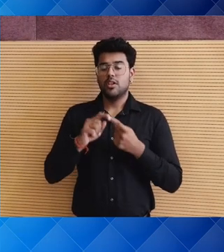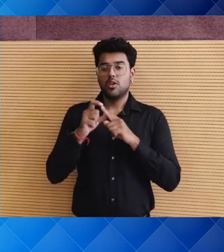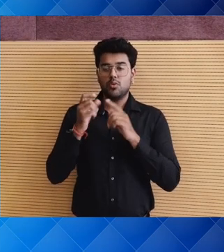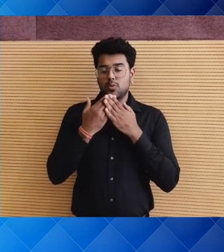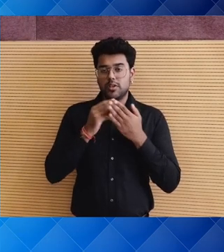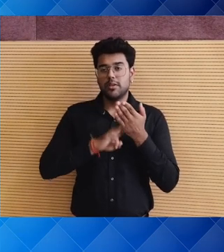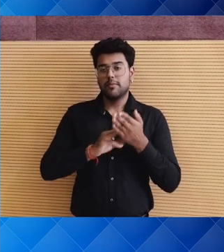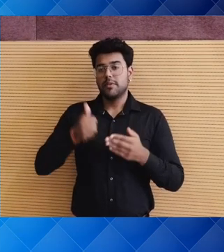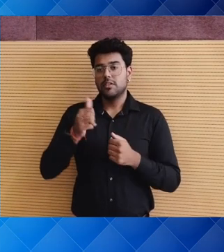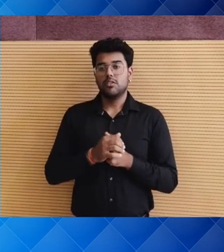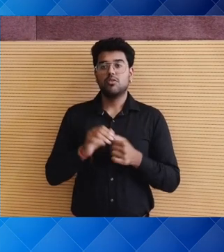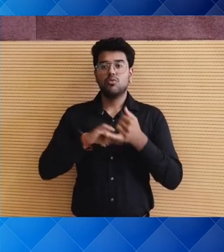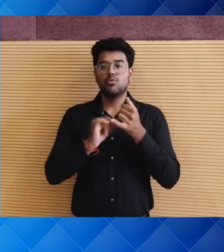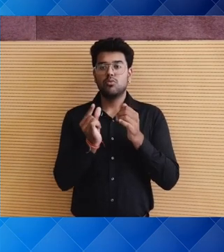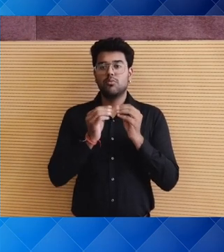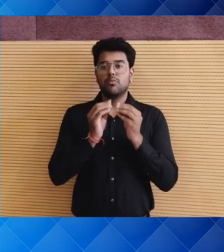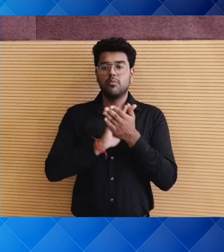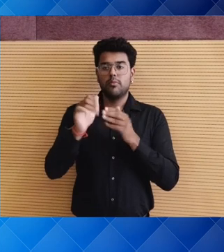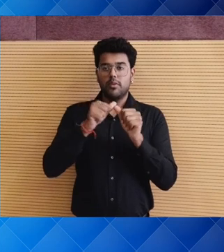डॉक्टर सुभाष सरकार जी,